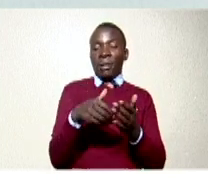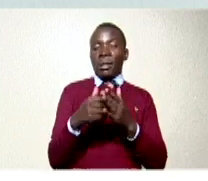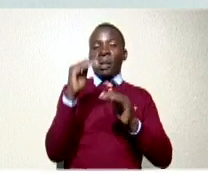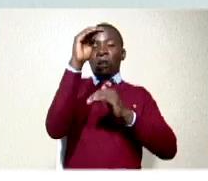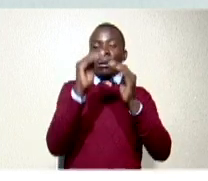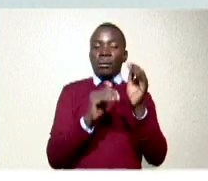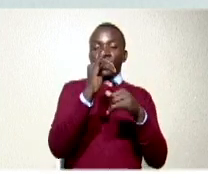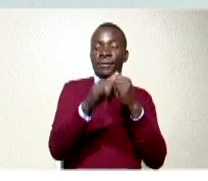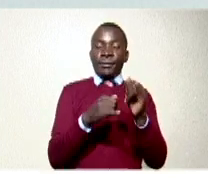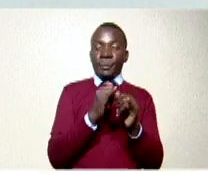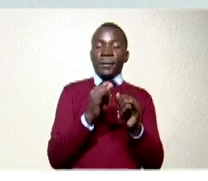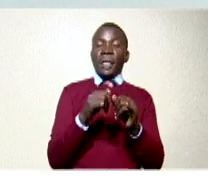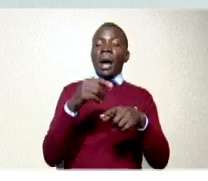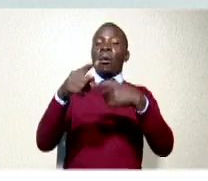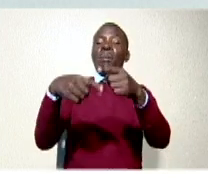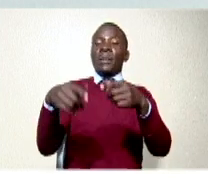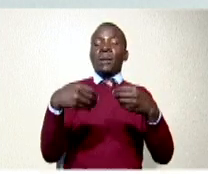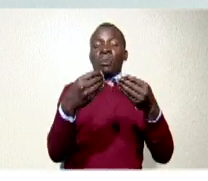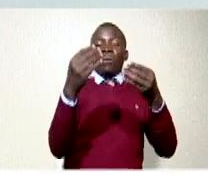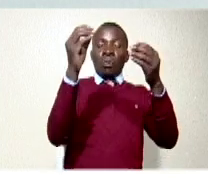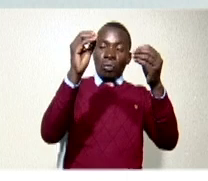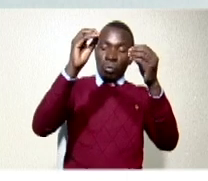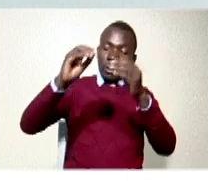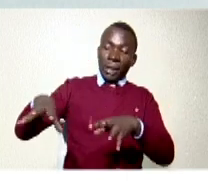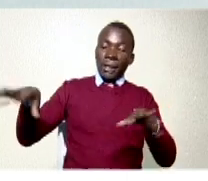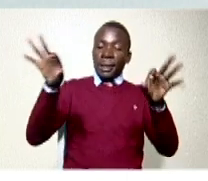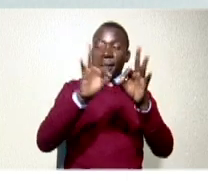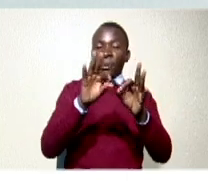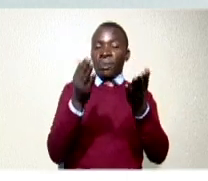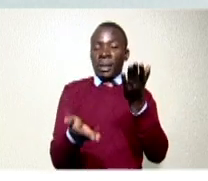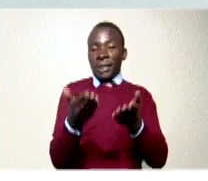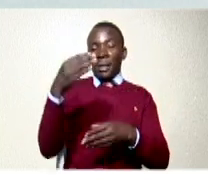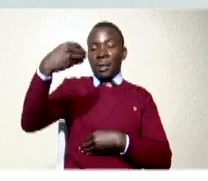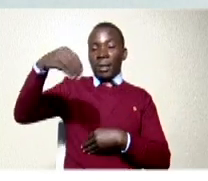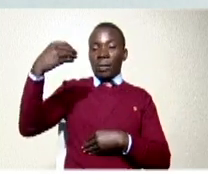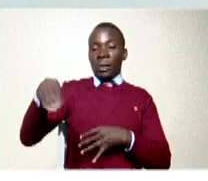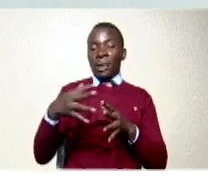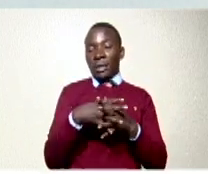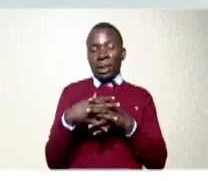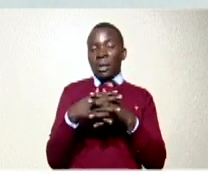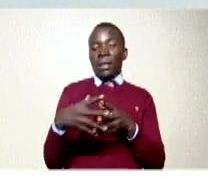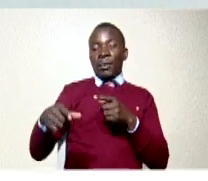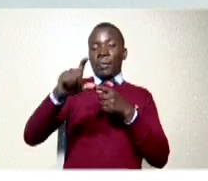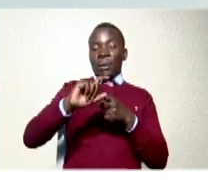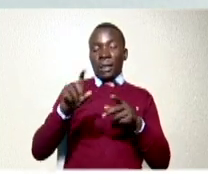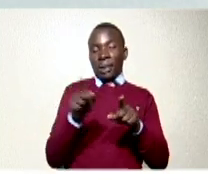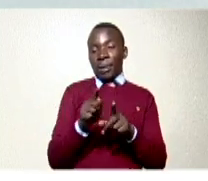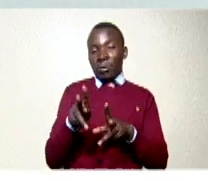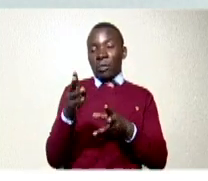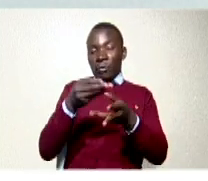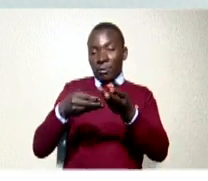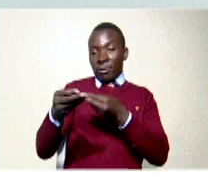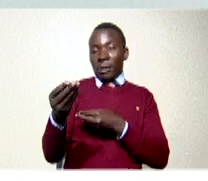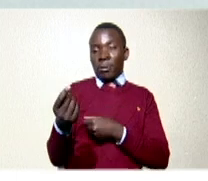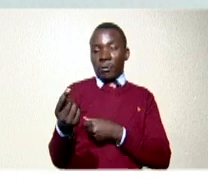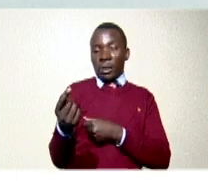agenda atagaciro ugeranyije n'idolari y'Amerika so nabyo birongera kuri tubona kwivunjisha ibyo rero harakorwa